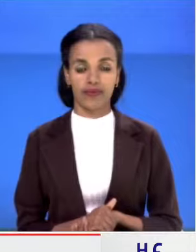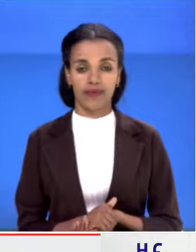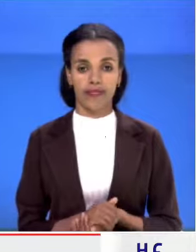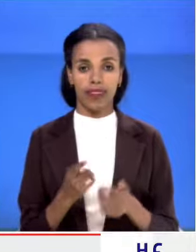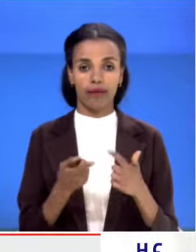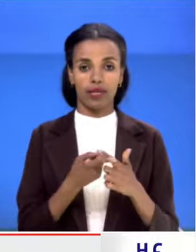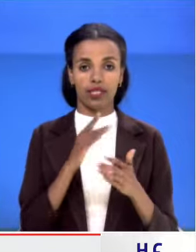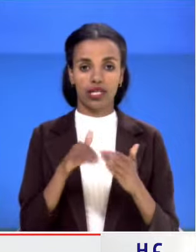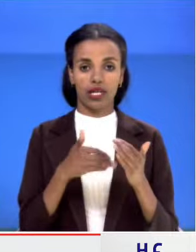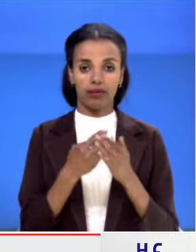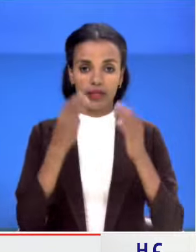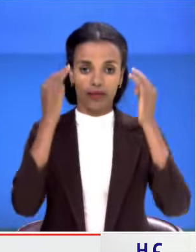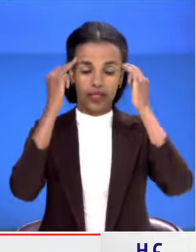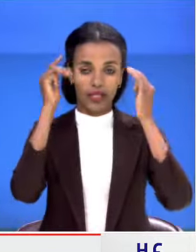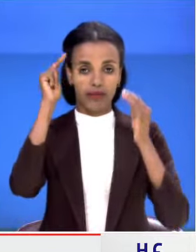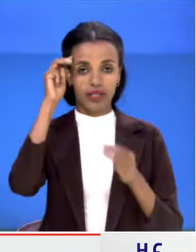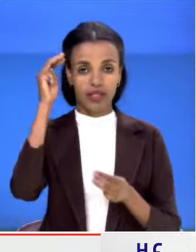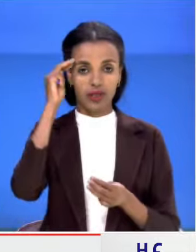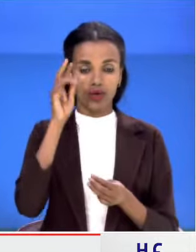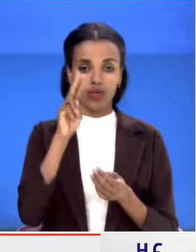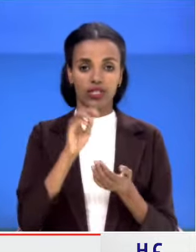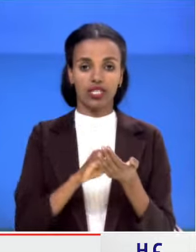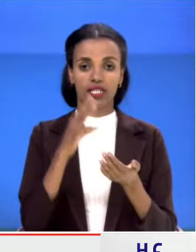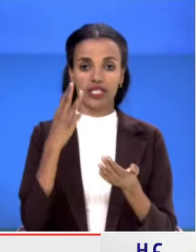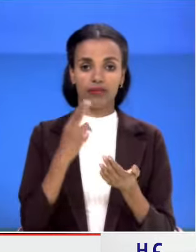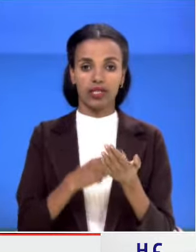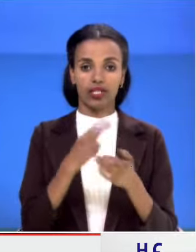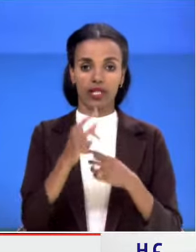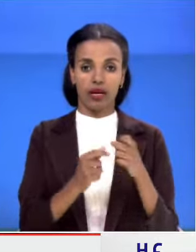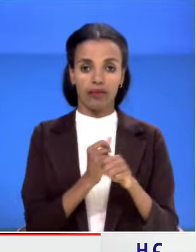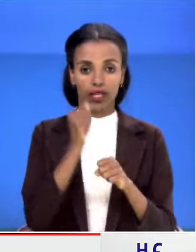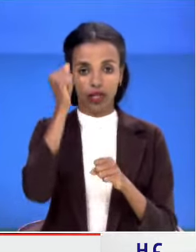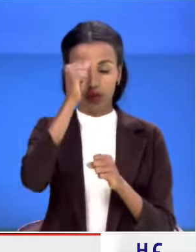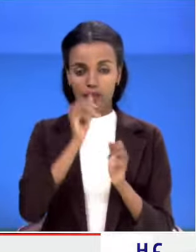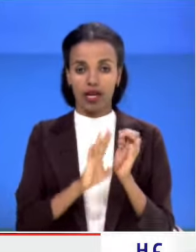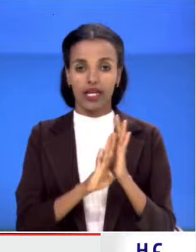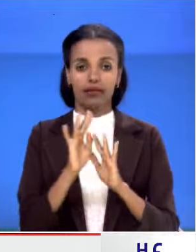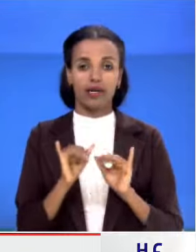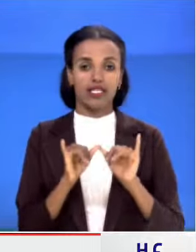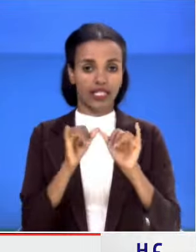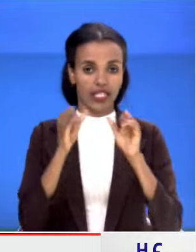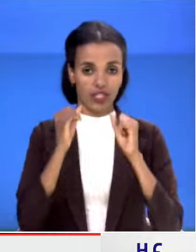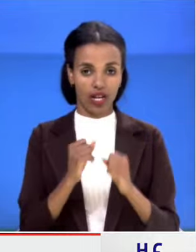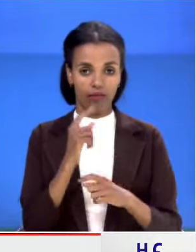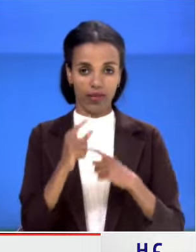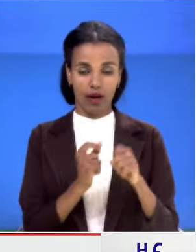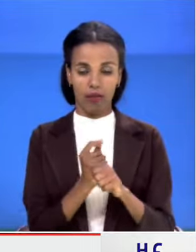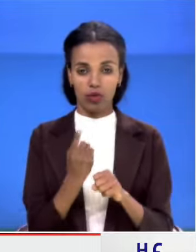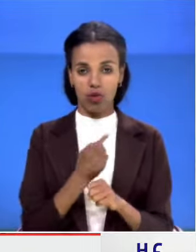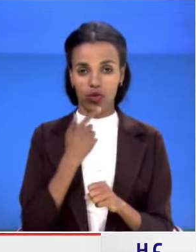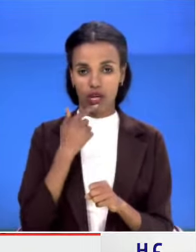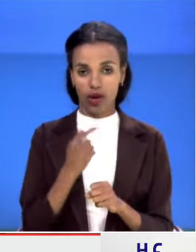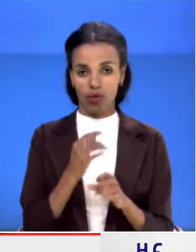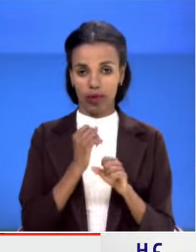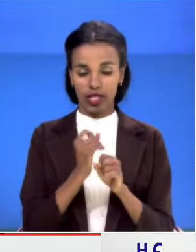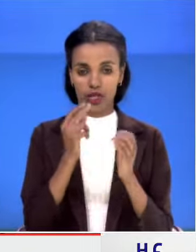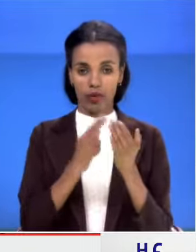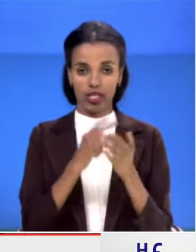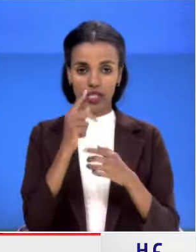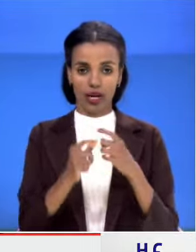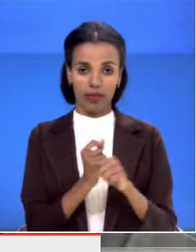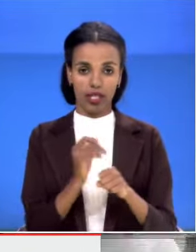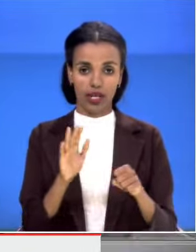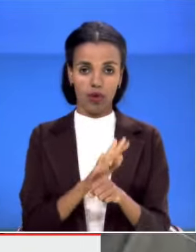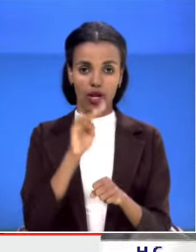ምክትል ጠቅላይ ሚኒስትር ተመስገን ጥሩነህ የ2016 በጀት ዓመት የኢትዮጵያን እድገት ማስቀጠል የተቻለበት ዓመት መሆኑን ተናግረዋል። በተያዘው በጀት ዓመትም